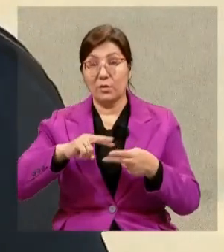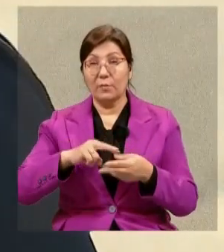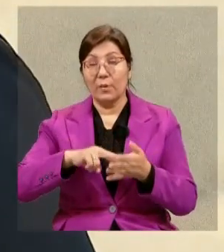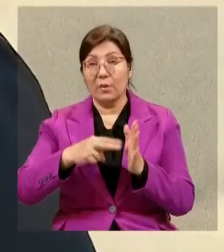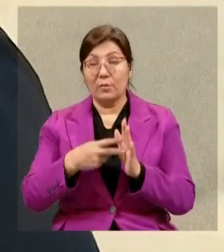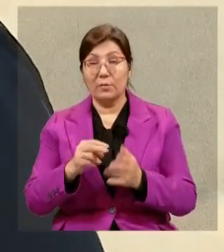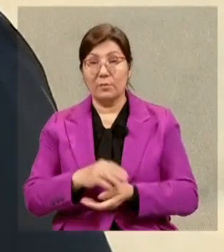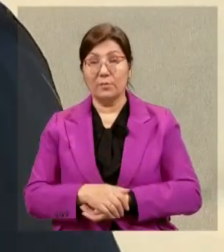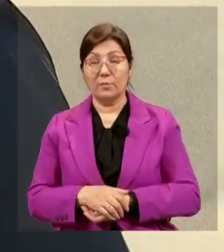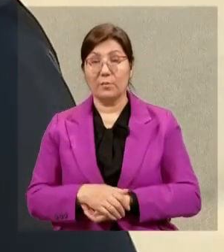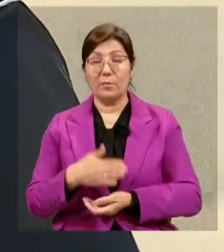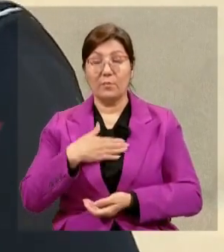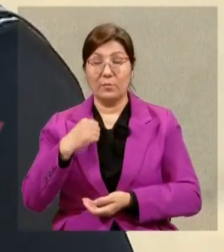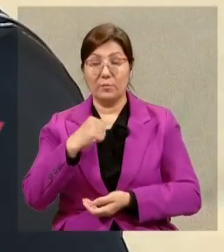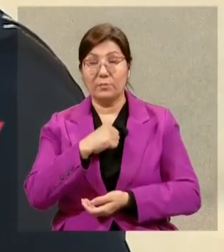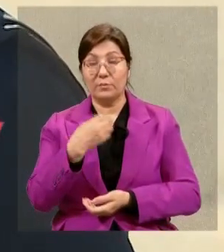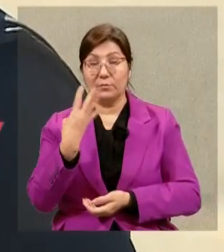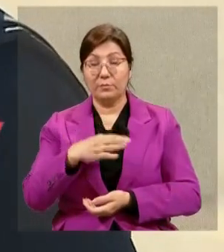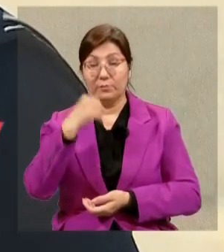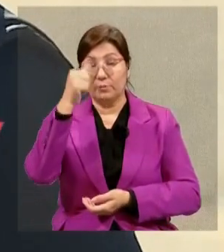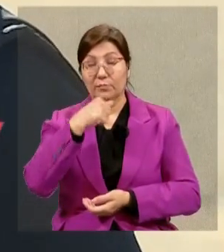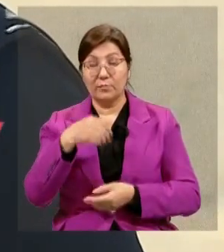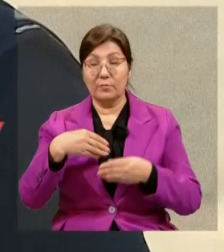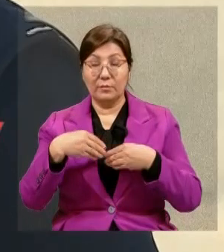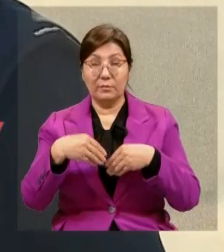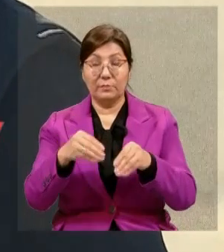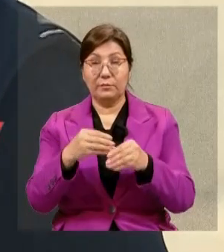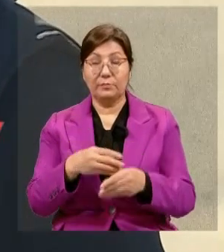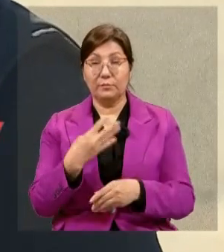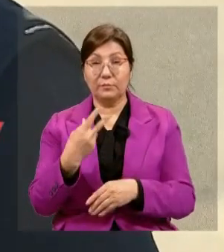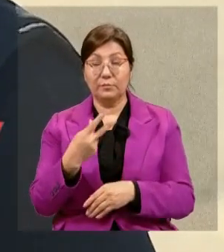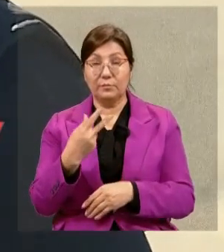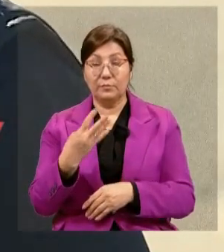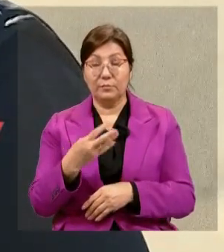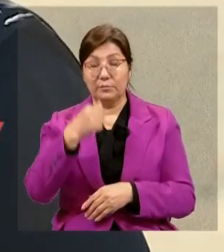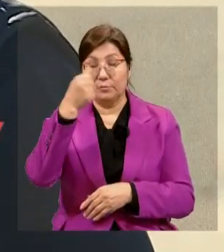Мен мысалы өзім 40 жылда егін егем, соның бір 3-4 жылы осындай жыл болды.